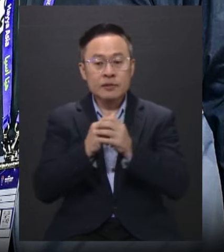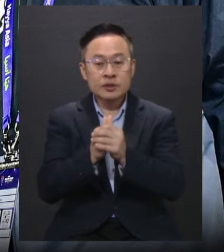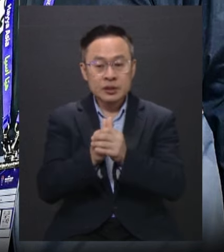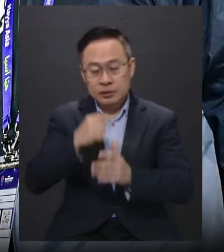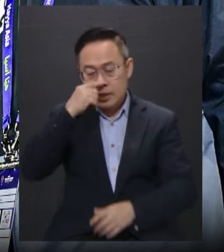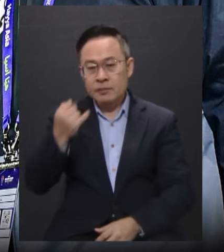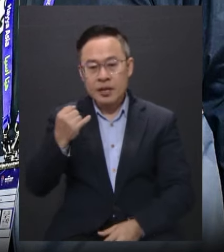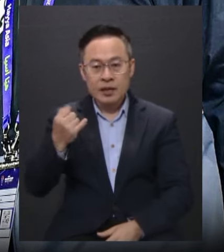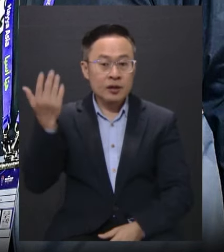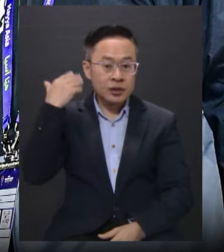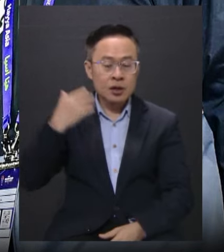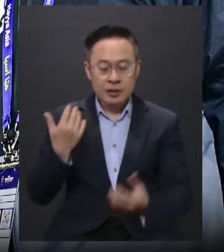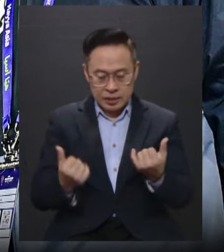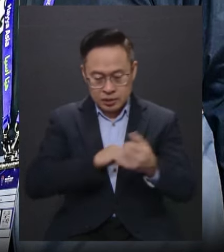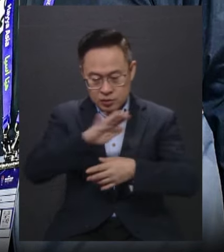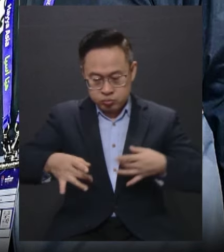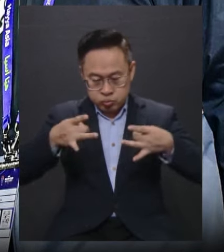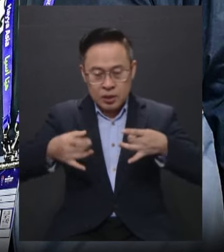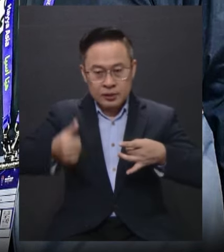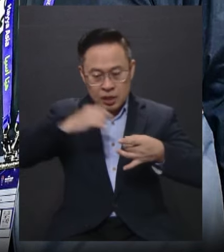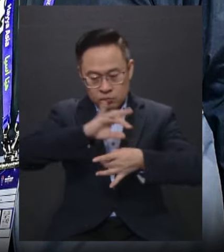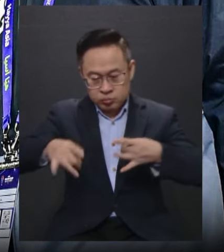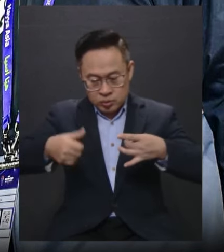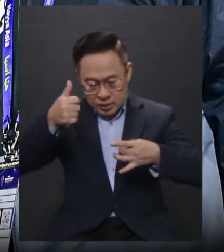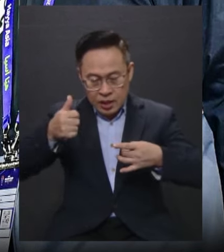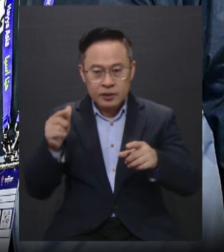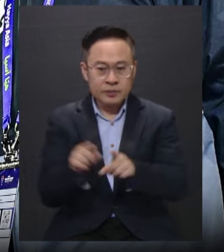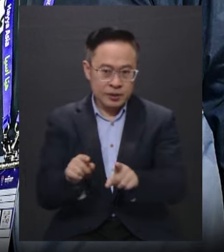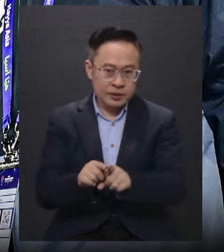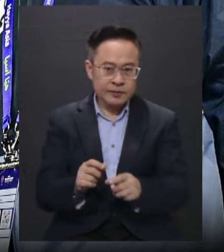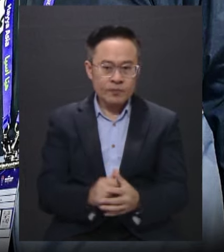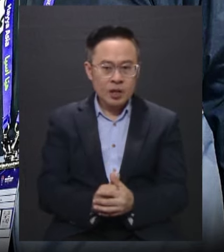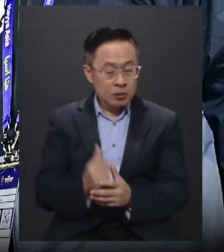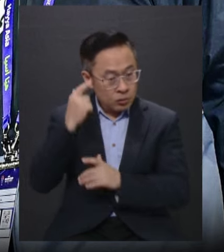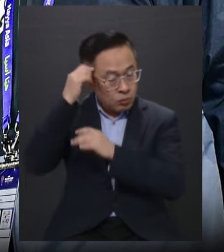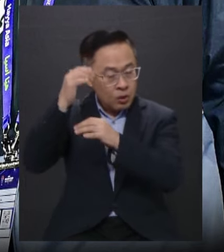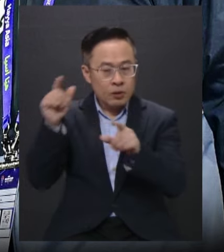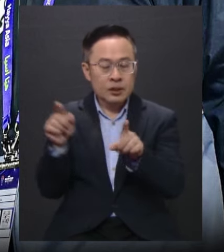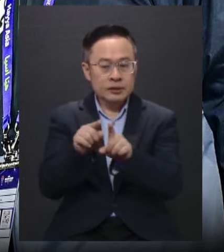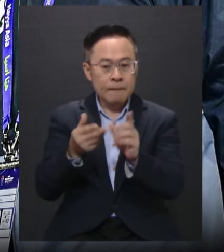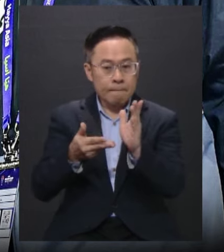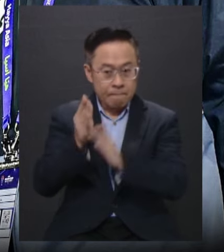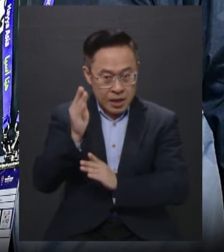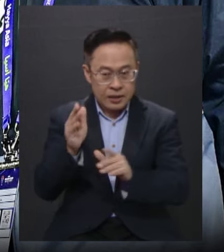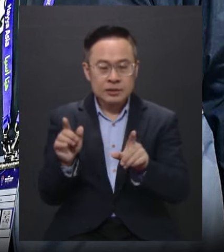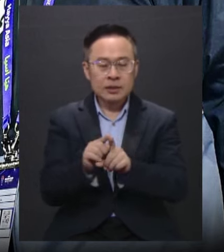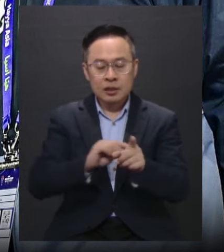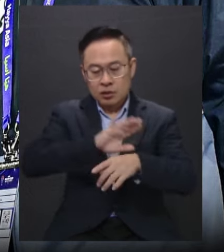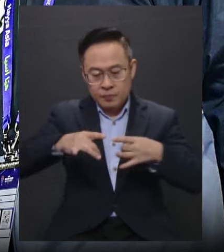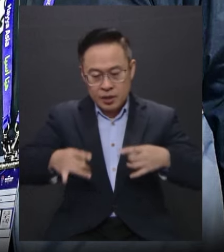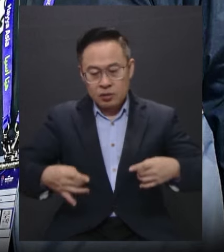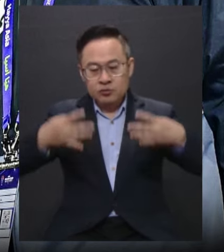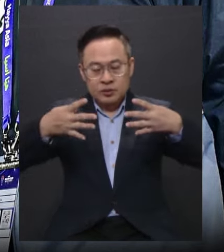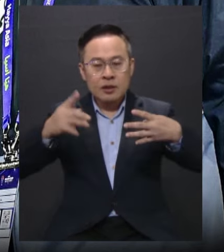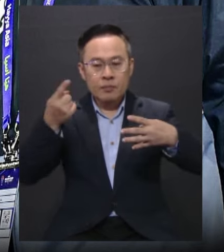ายคราวนี้เป็นอีกครั้งนึงที่ไทยได้ผ่านเข้าสู่รอบ16ทีมสุดท้ายก็หวังว่าจะสร้างประวัติศาสตร ์ ผ่านเข้าสู่รอบ8ทีมสุ